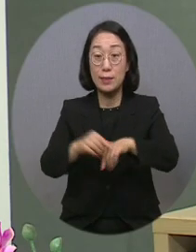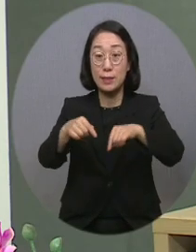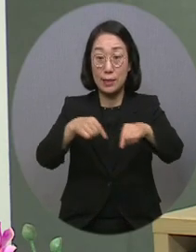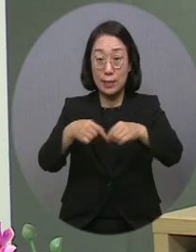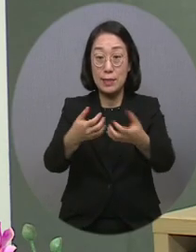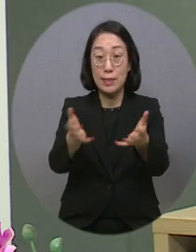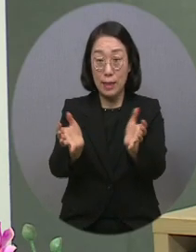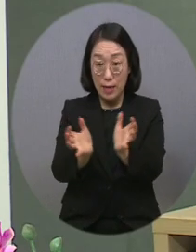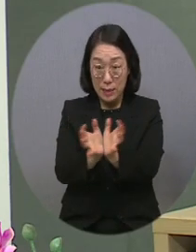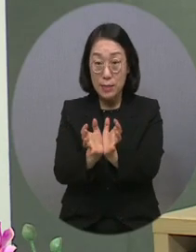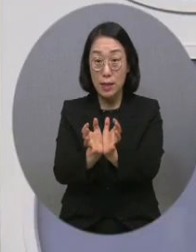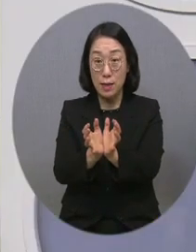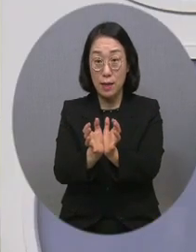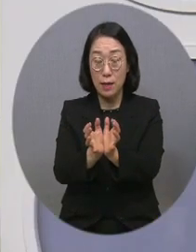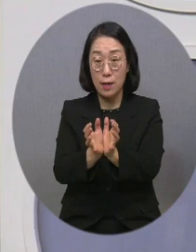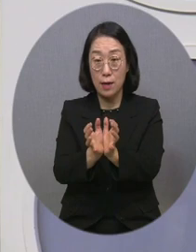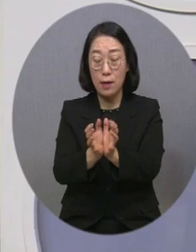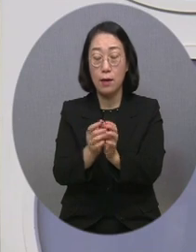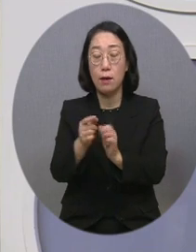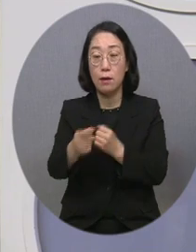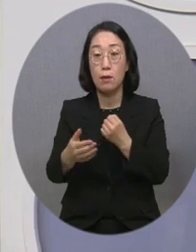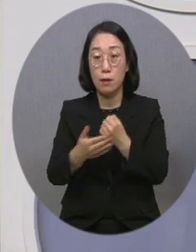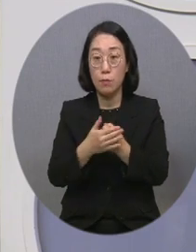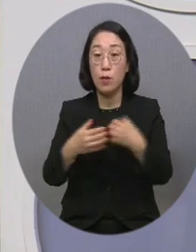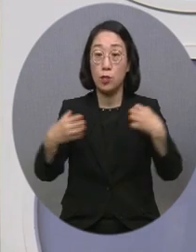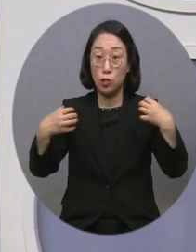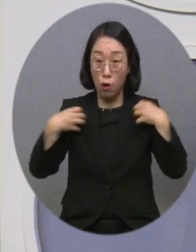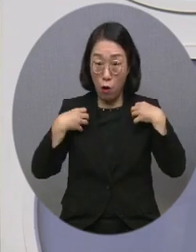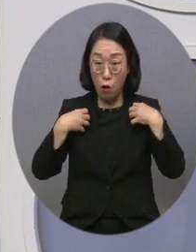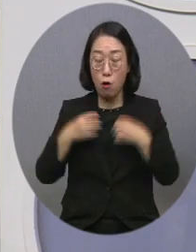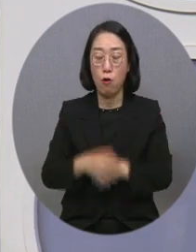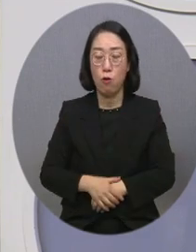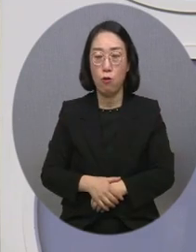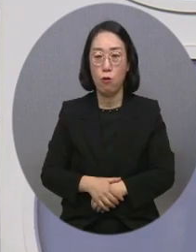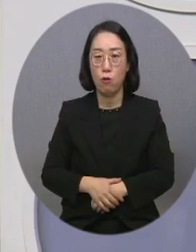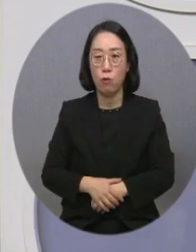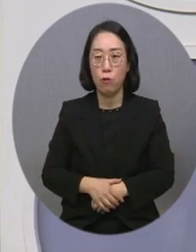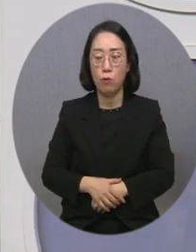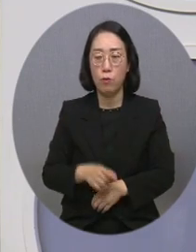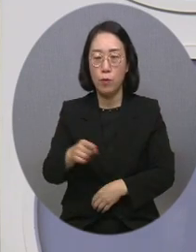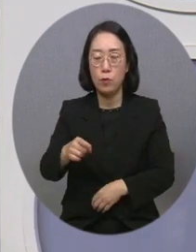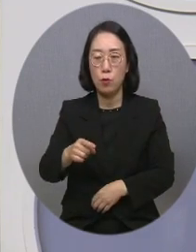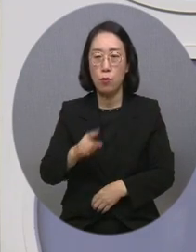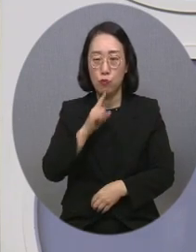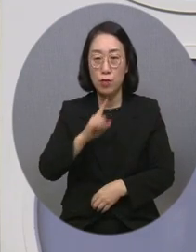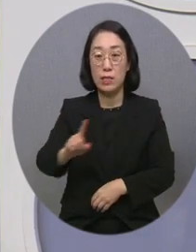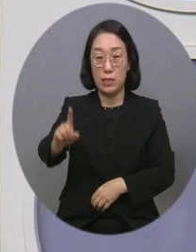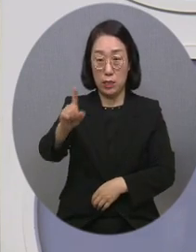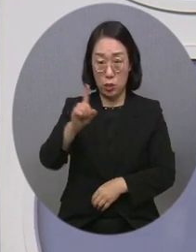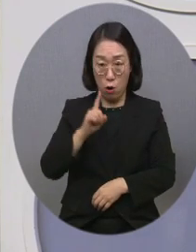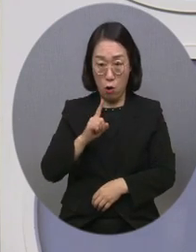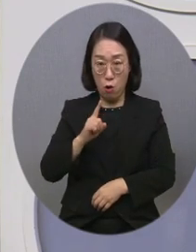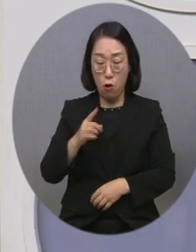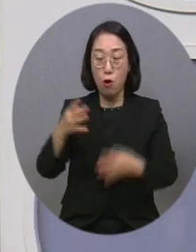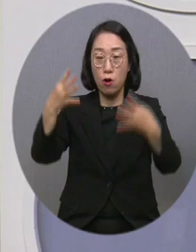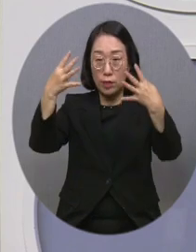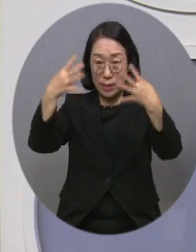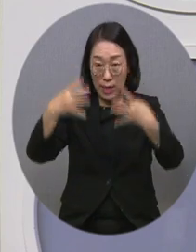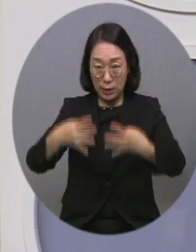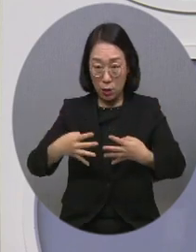때문에 지자체에서 저희들에게 기초 생계비나 의료비를 신청을 하면은 이렇게 자격 요건은